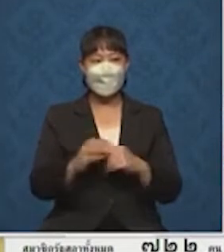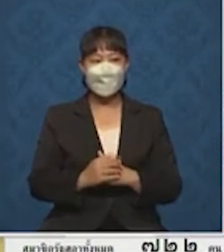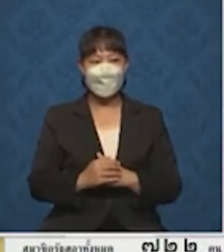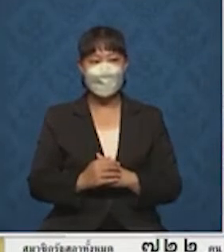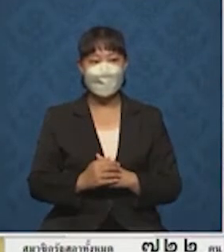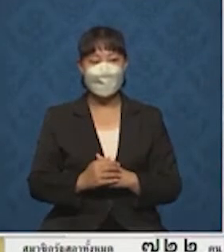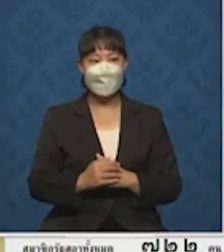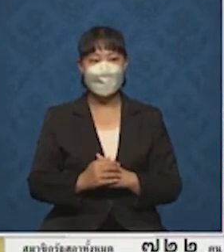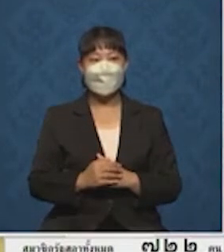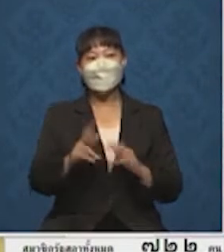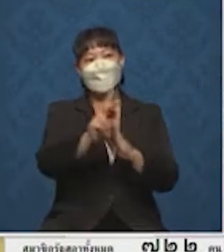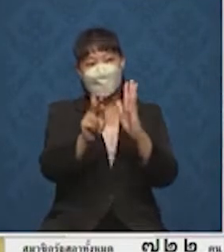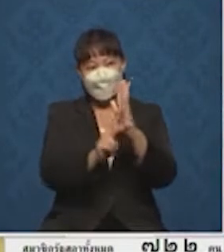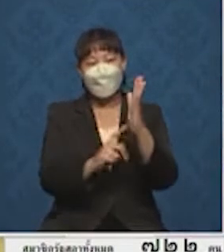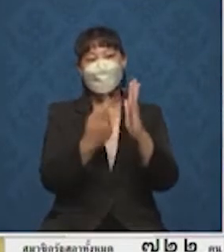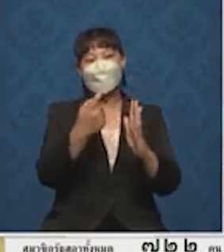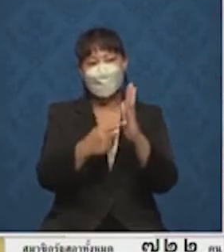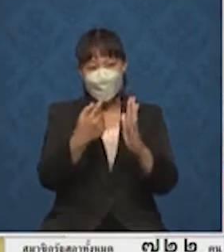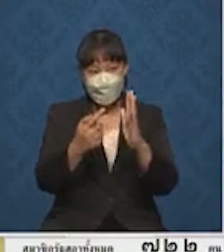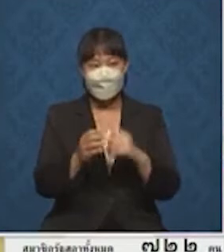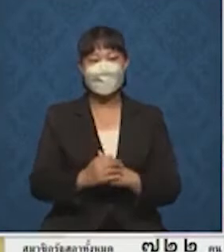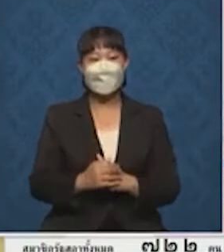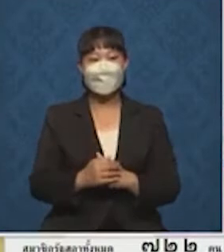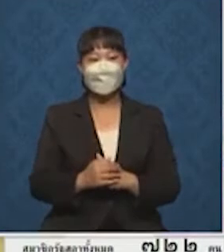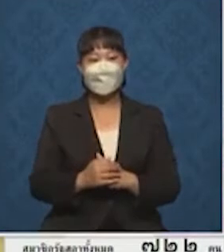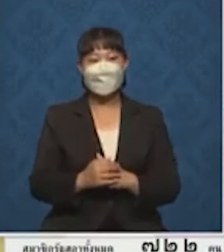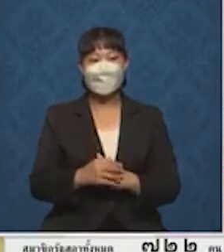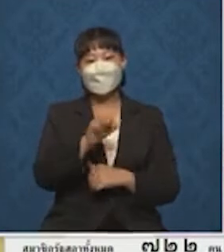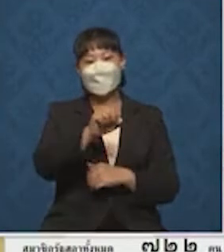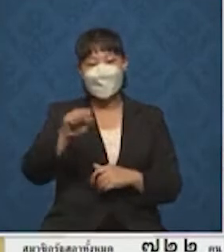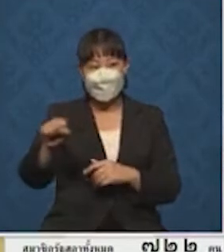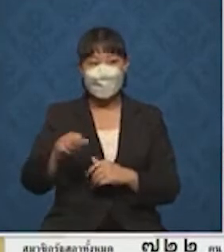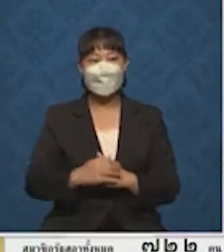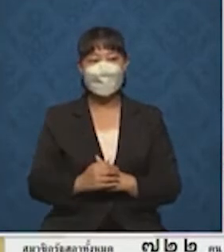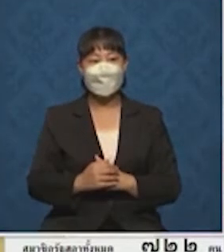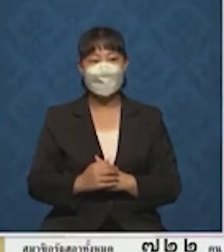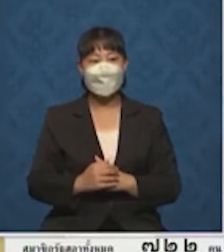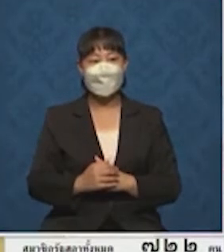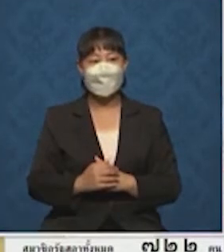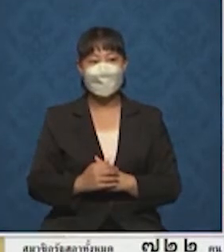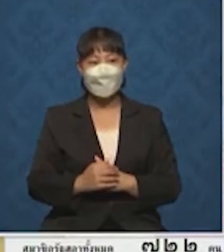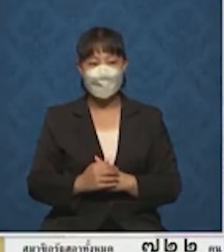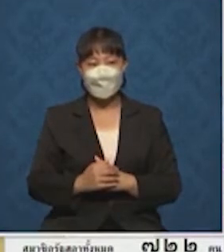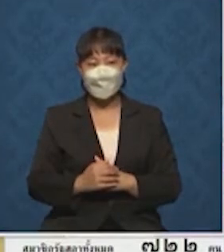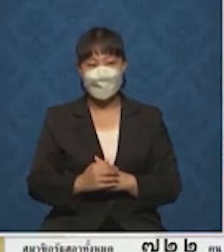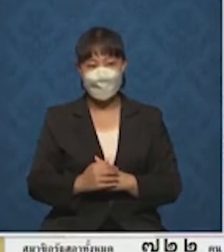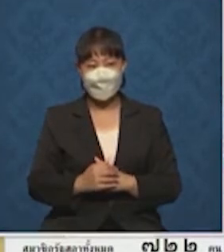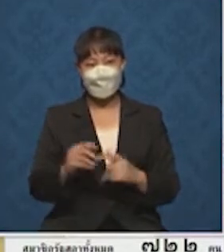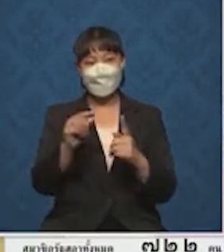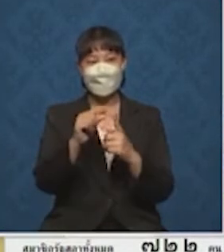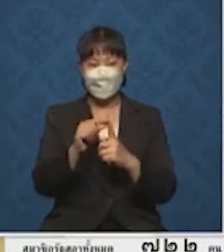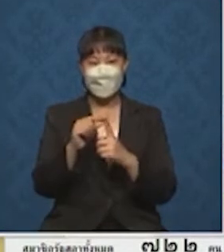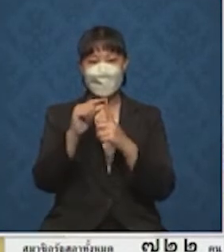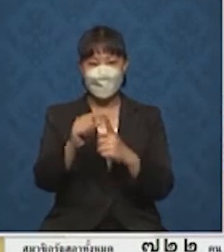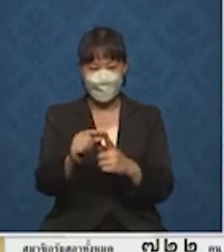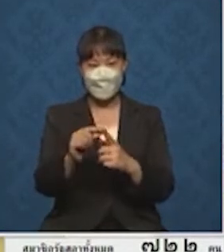ายควรเริ่มต้นด้วยสภาพูแทนละสะดอนผมมีคำกล่าวที่เคยอยู่ในเว